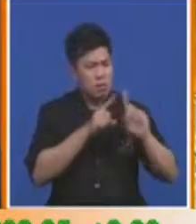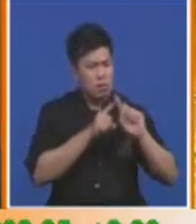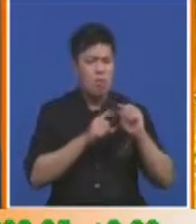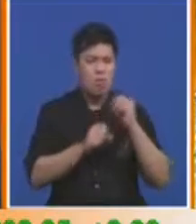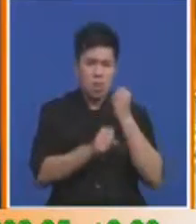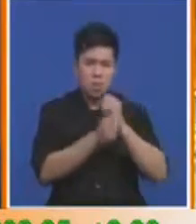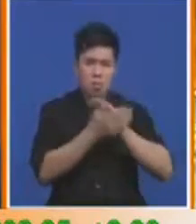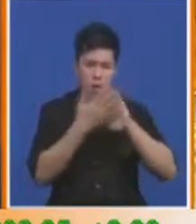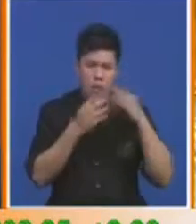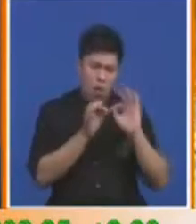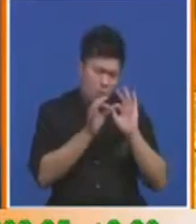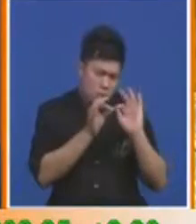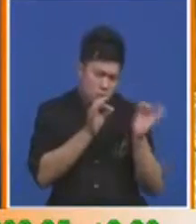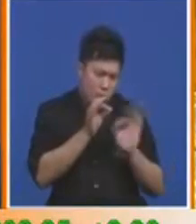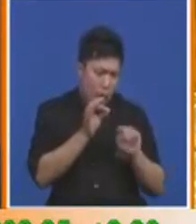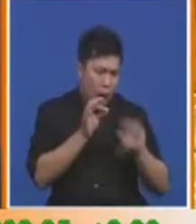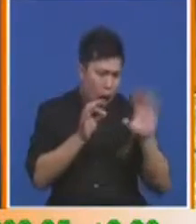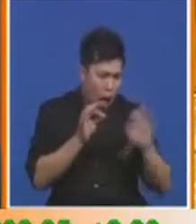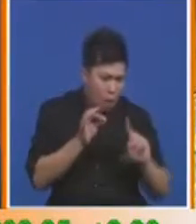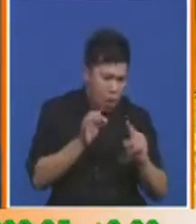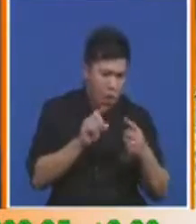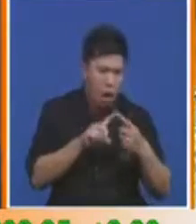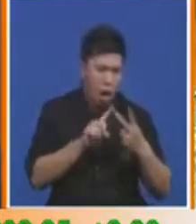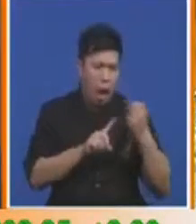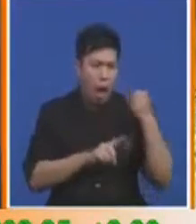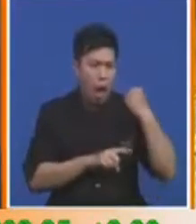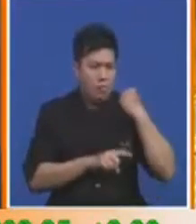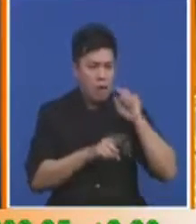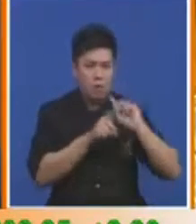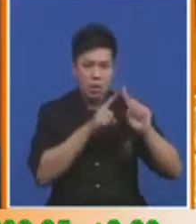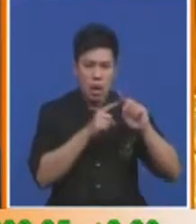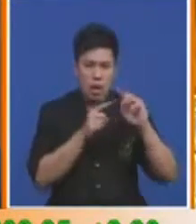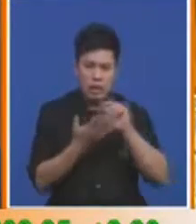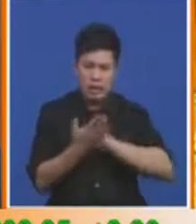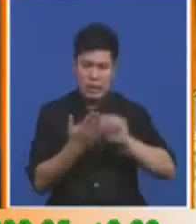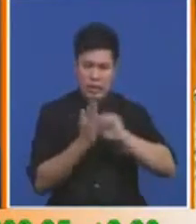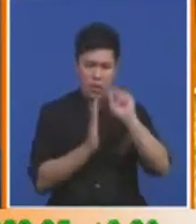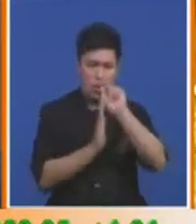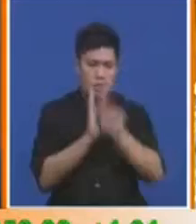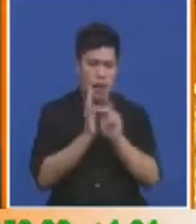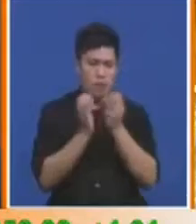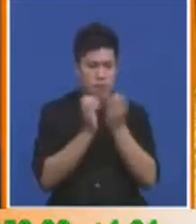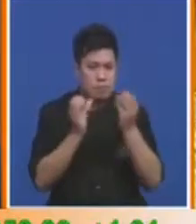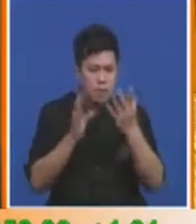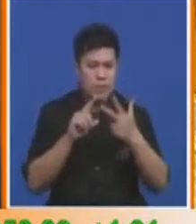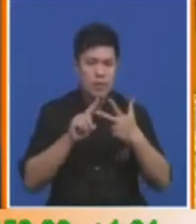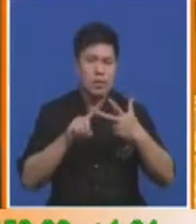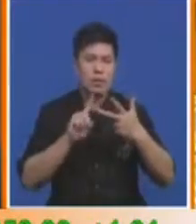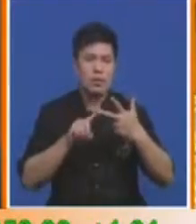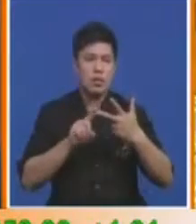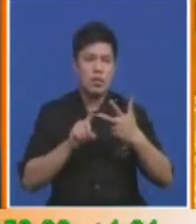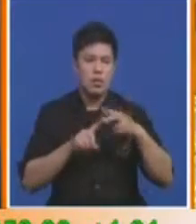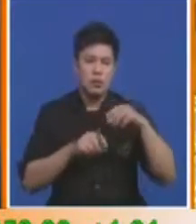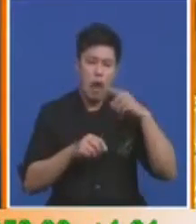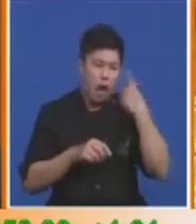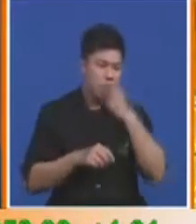ายละเอียดที่มาอำนาจหน้าที่อื่นที่ไม่ได้เขียนไว้ในรัฐธรรมนูญตลอดจนหน่วยธุรการอะไรอย่